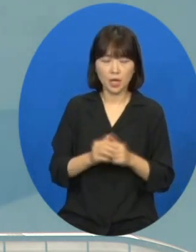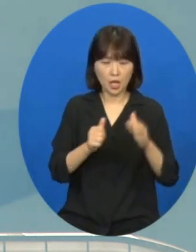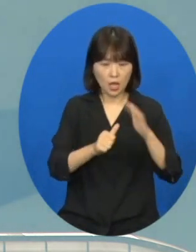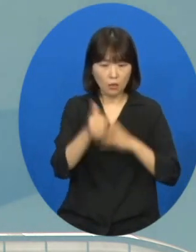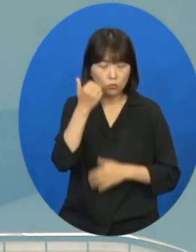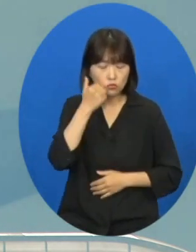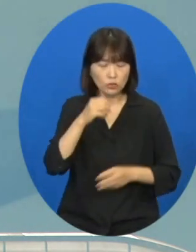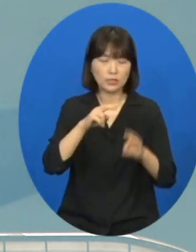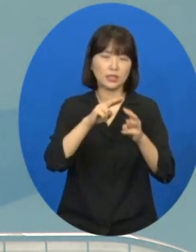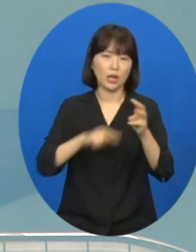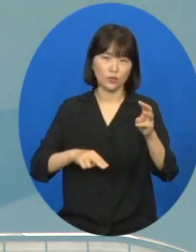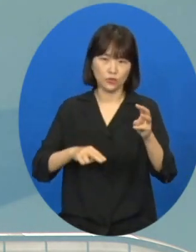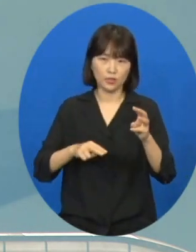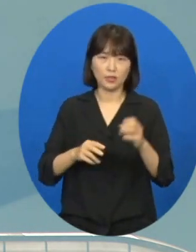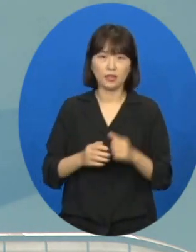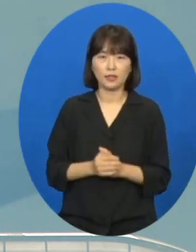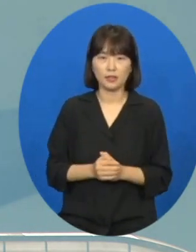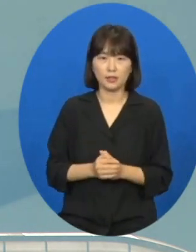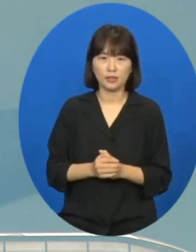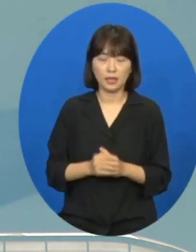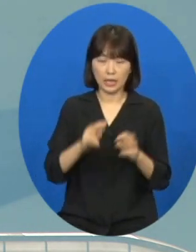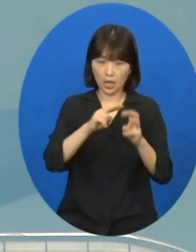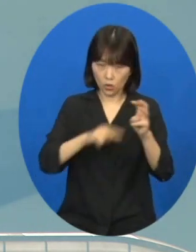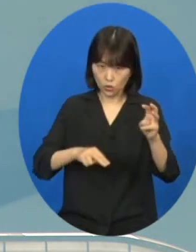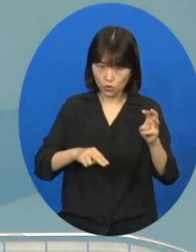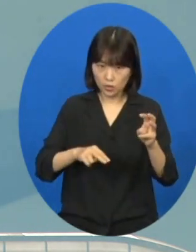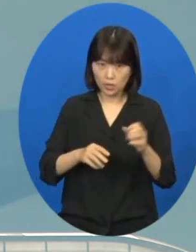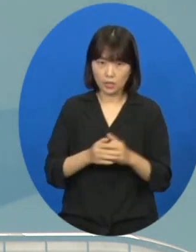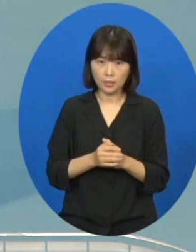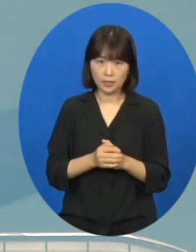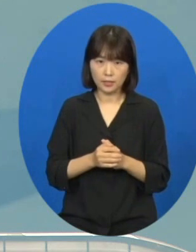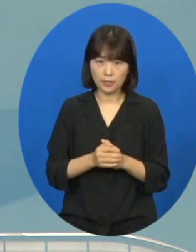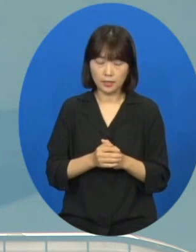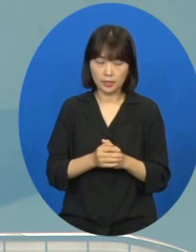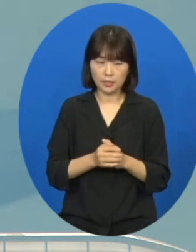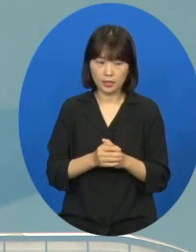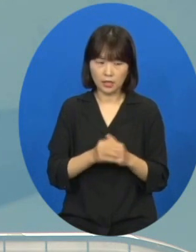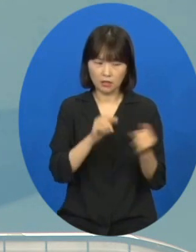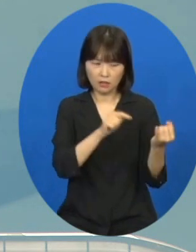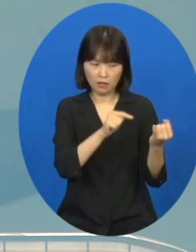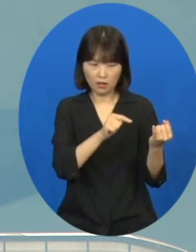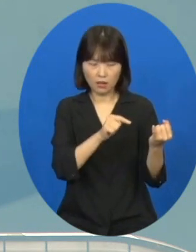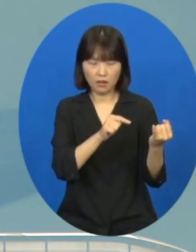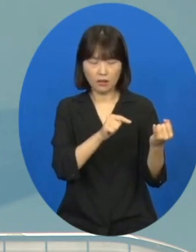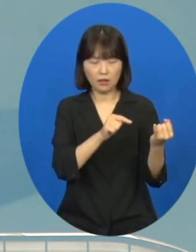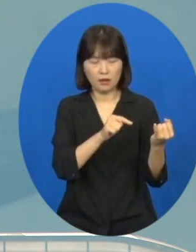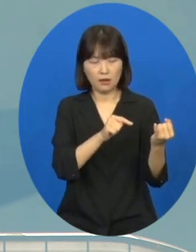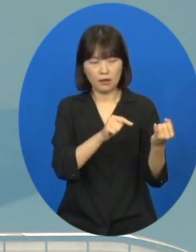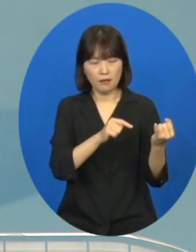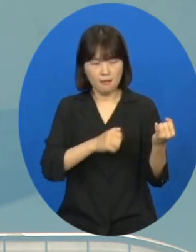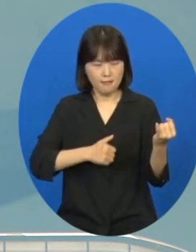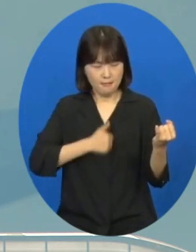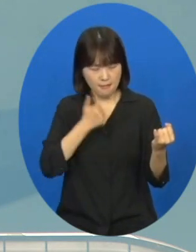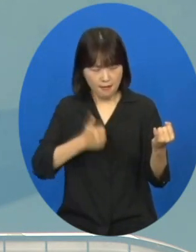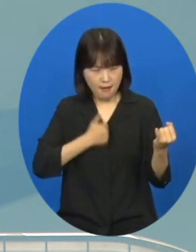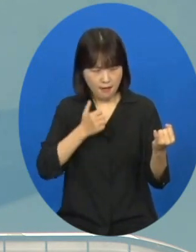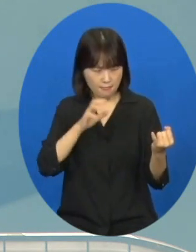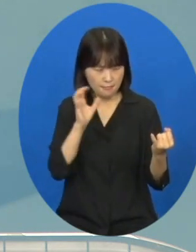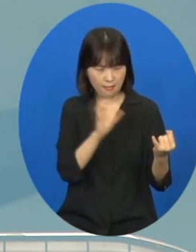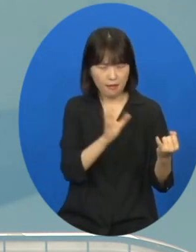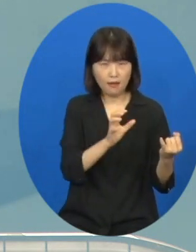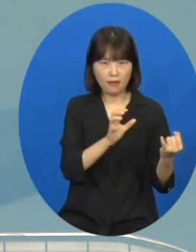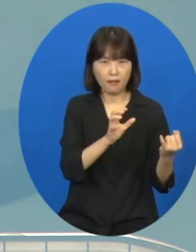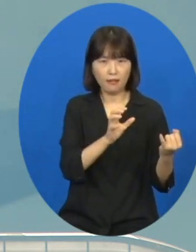사람이 가룟유다입니다. 가룟유다가 그 마리아를 얼마나 화를 내면서 야단을